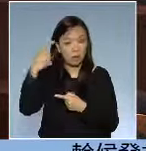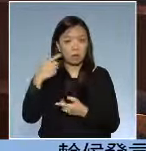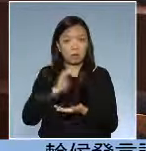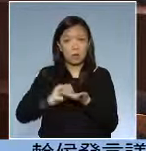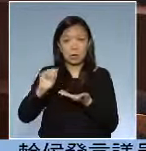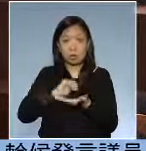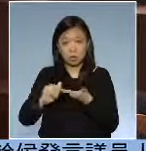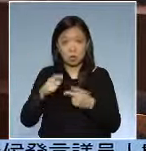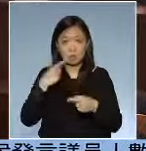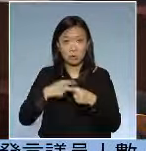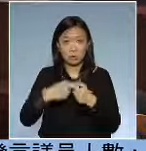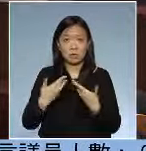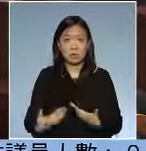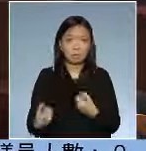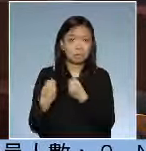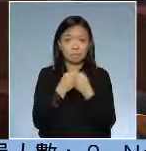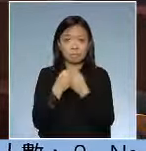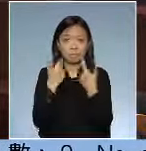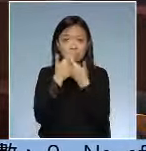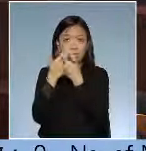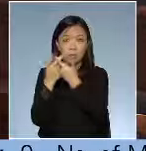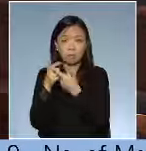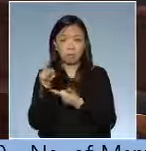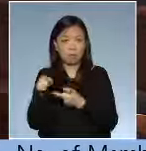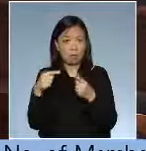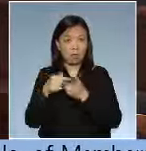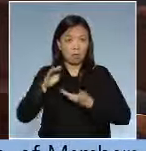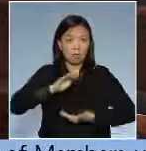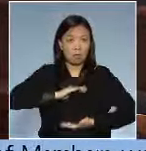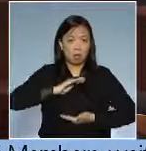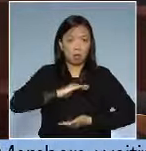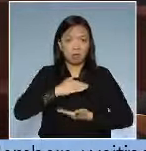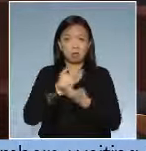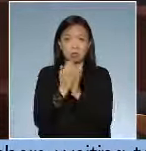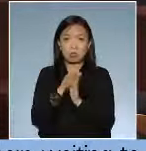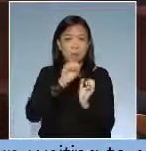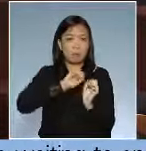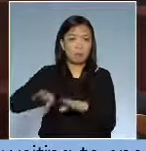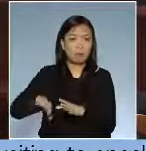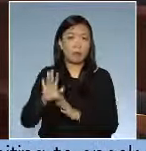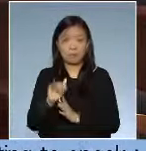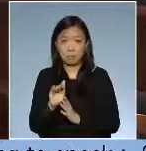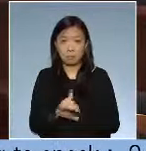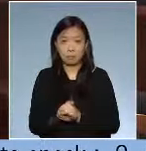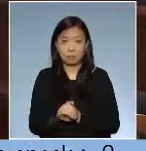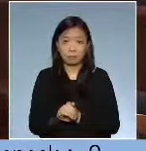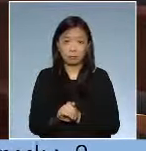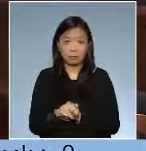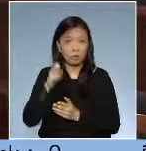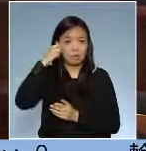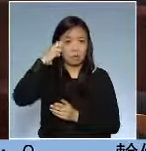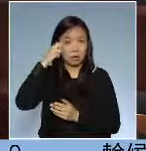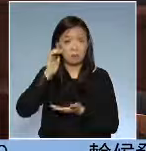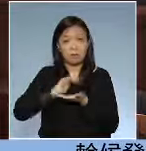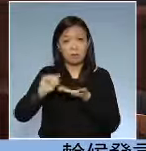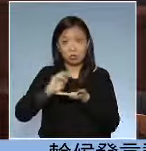嘅大戰，連人格、人性都可以唔要？諗清楚。你哋其實都有好多